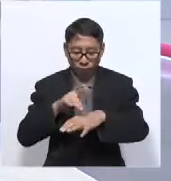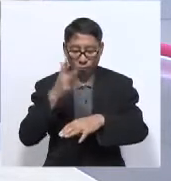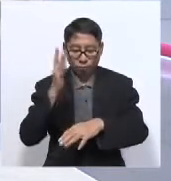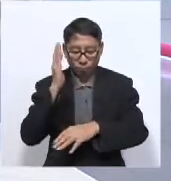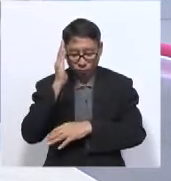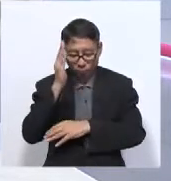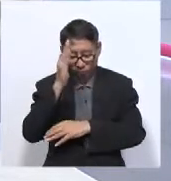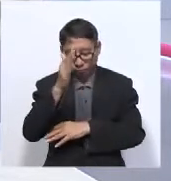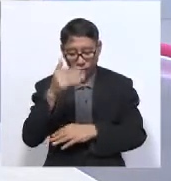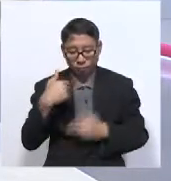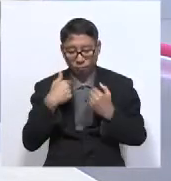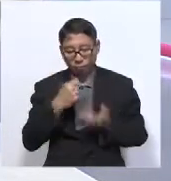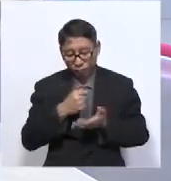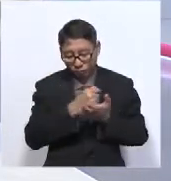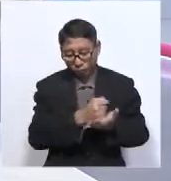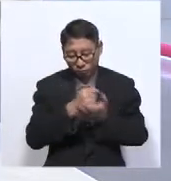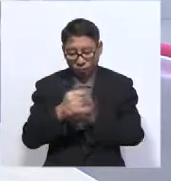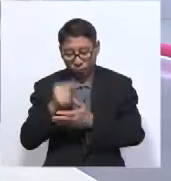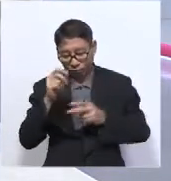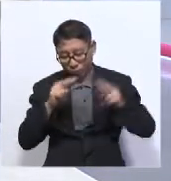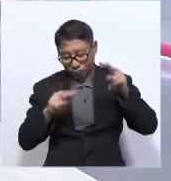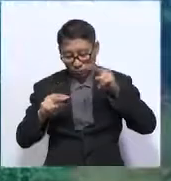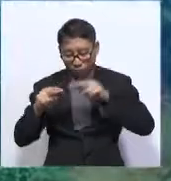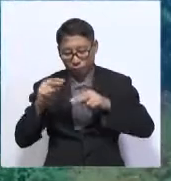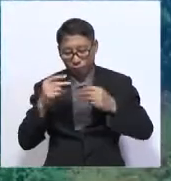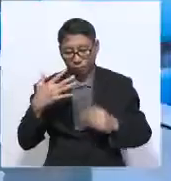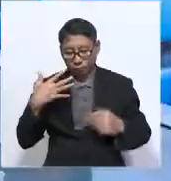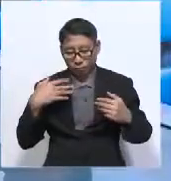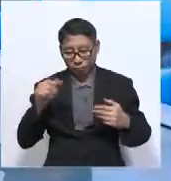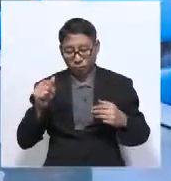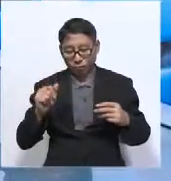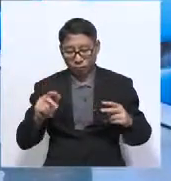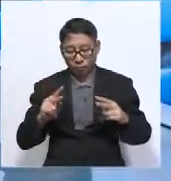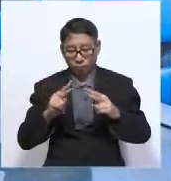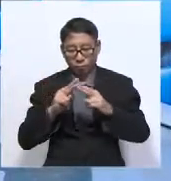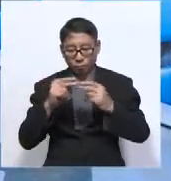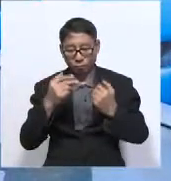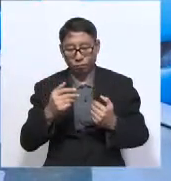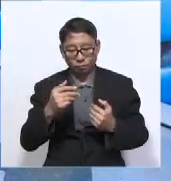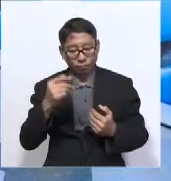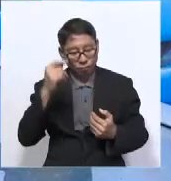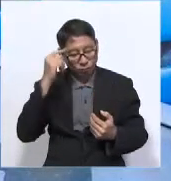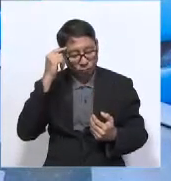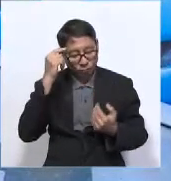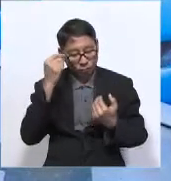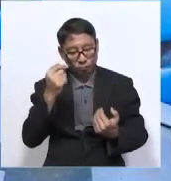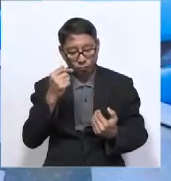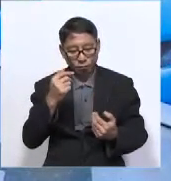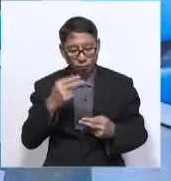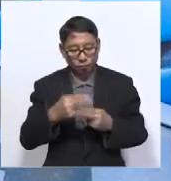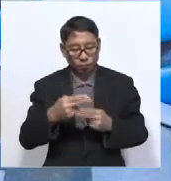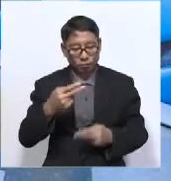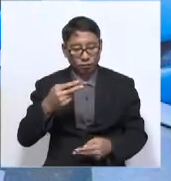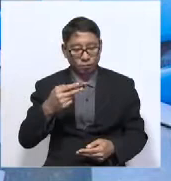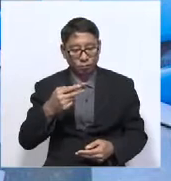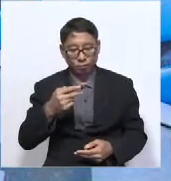ในระยะยาวได้นะคะอันนี้ก็ต้องช่วยกันดูแลต่อไปนะคะทางอธิบดีกรมทรัพยากรธรณีคุณทศพรนุชองค์นะค